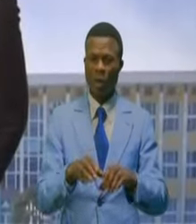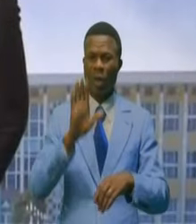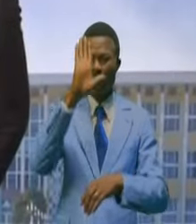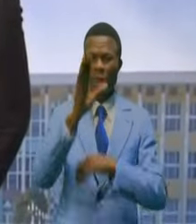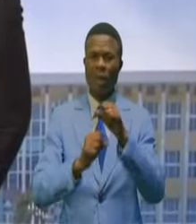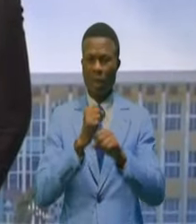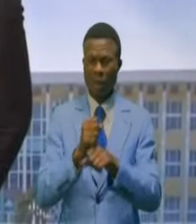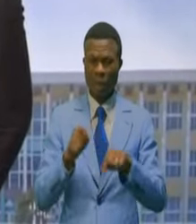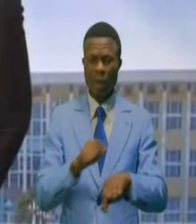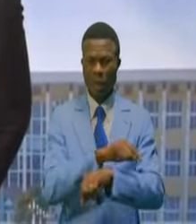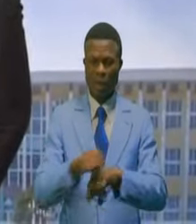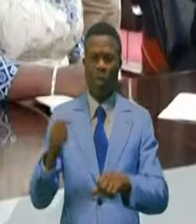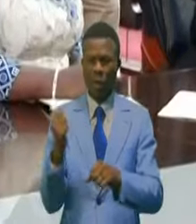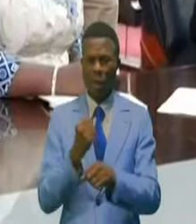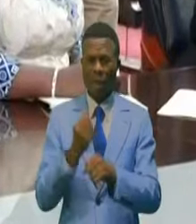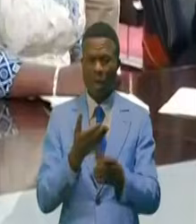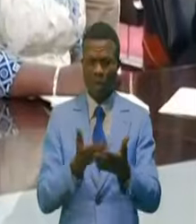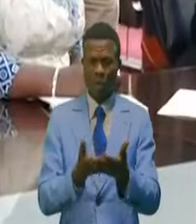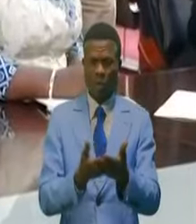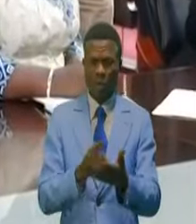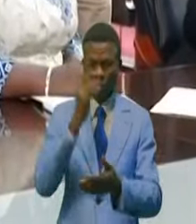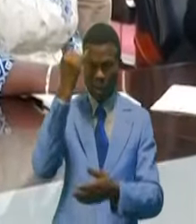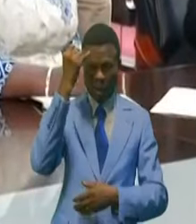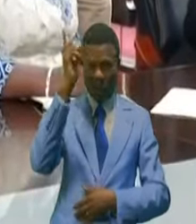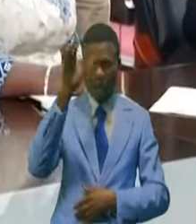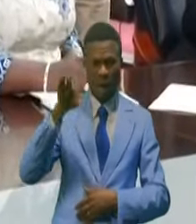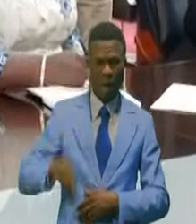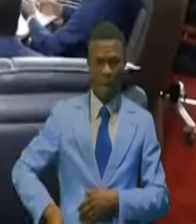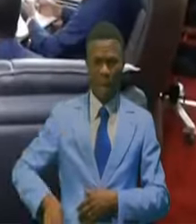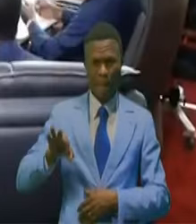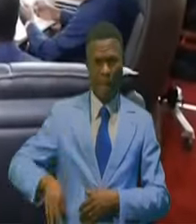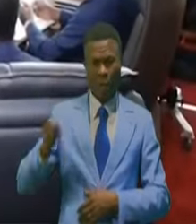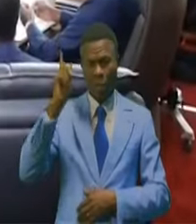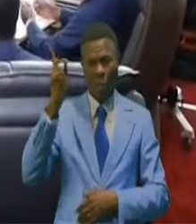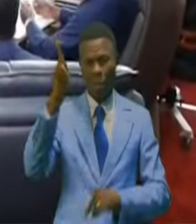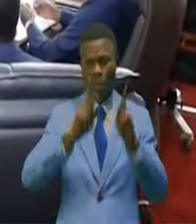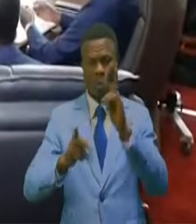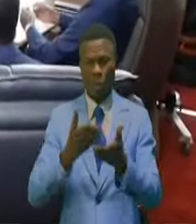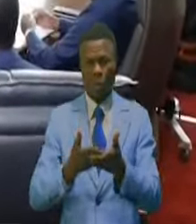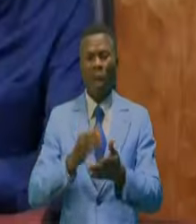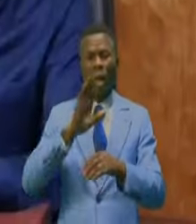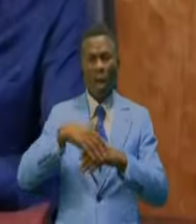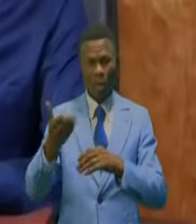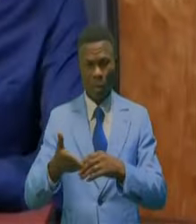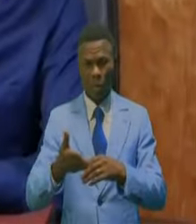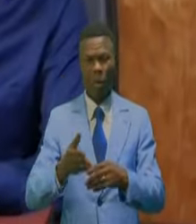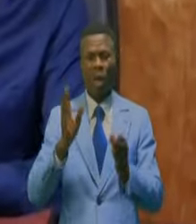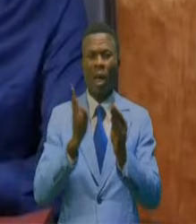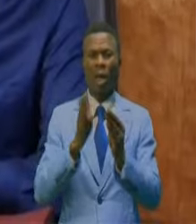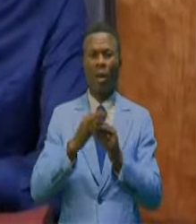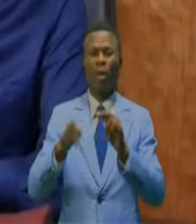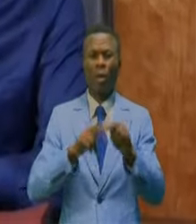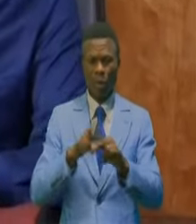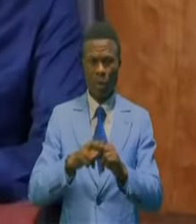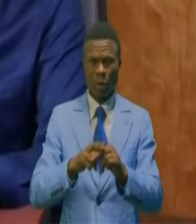Ces bureaux vont travailler dans la droite ligne des intérêts de la population pour que finalement l'Assemblée